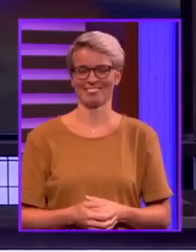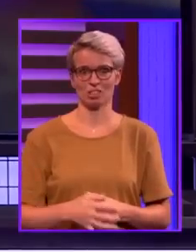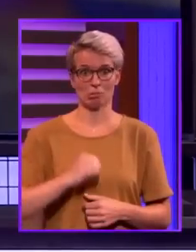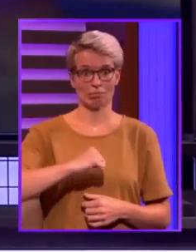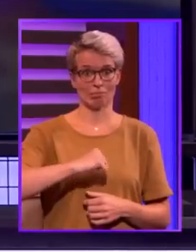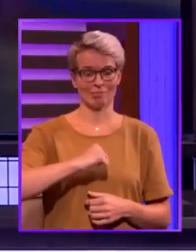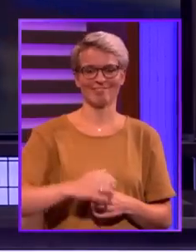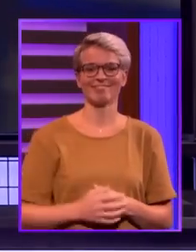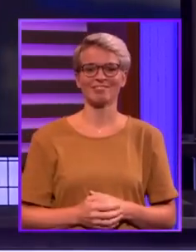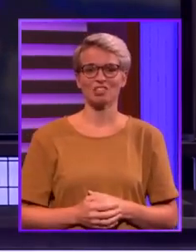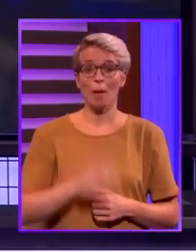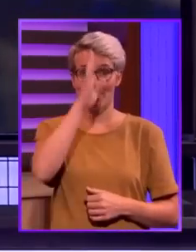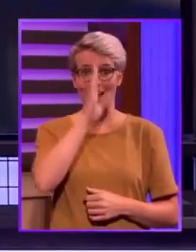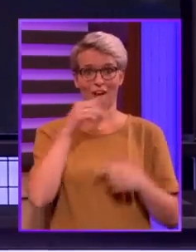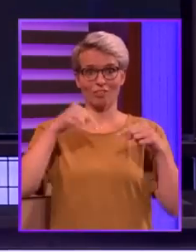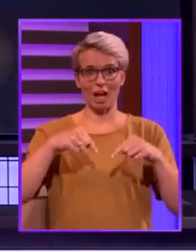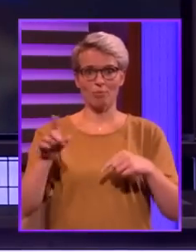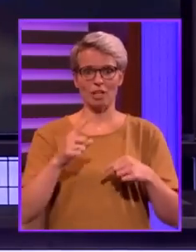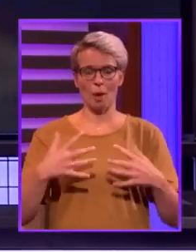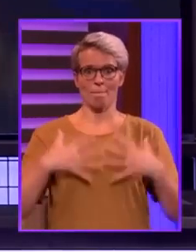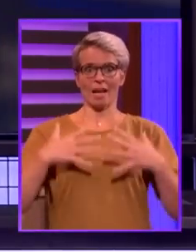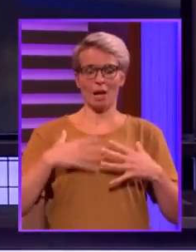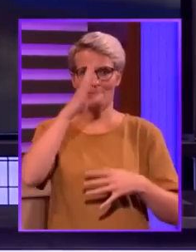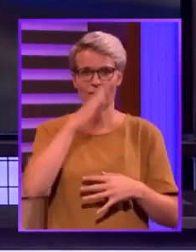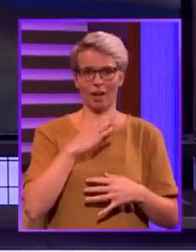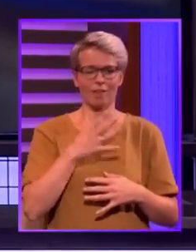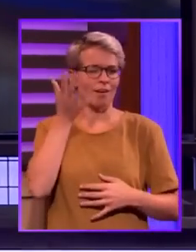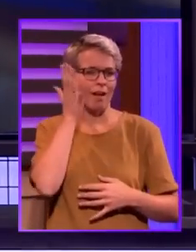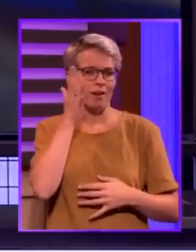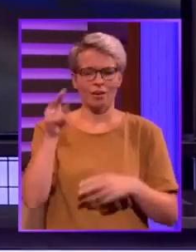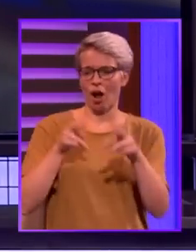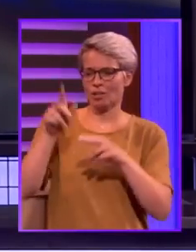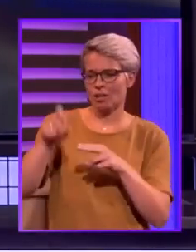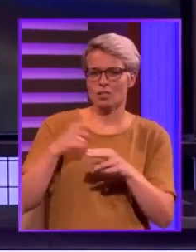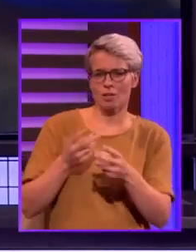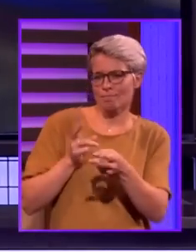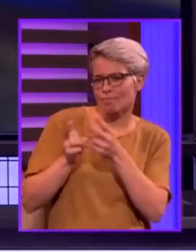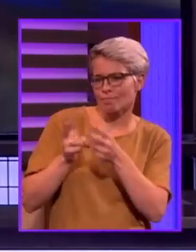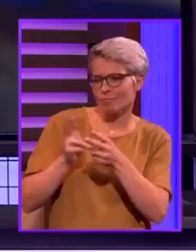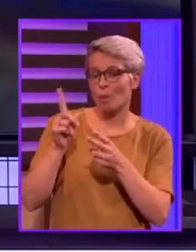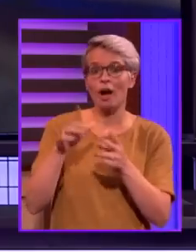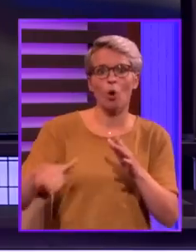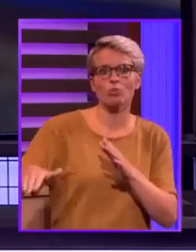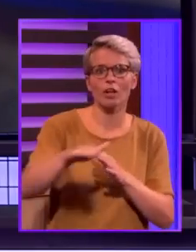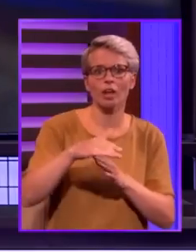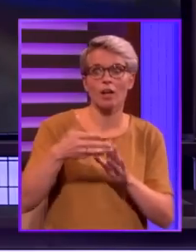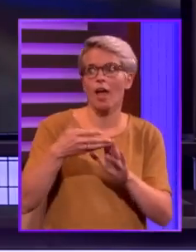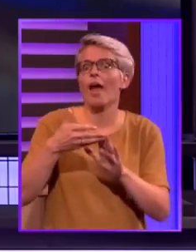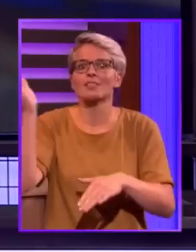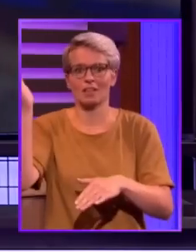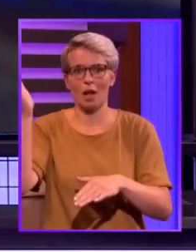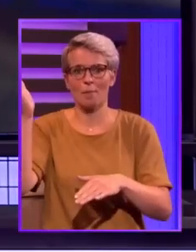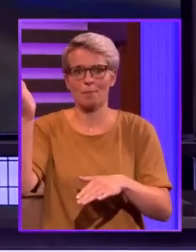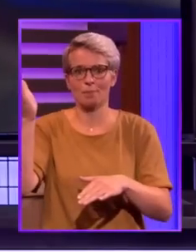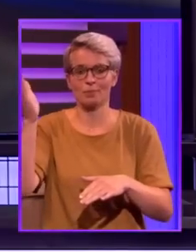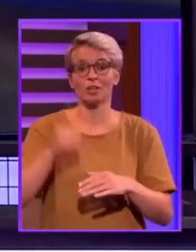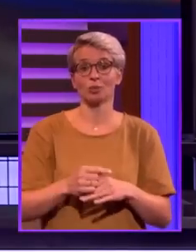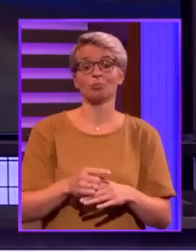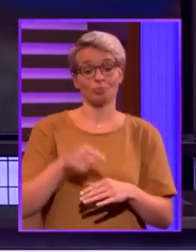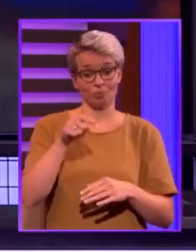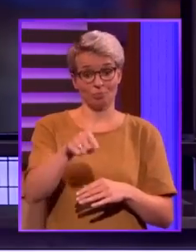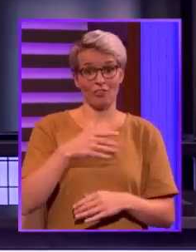gaan we lekker door. Ja, maandag Manic Monday. Maandag, lekker. Een onderrondje met een artiest onder extreme omstandigheden. En nou komt vrijdag het nieuwe album